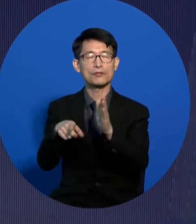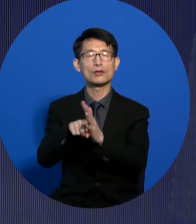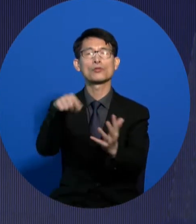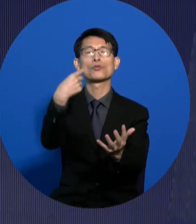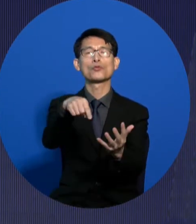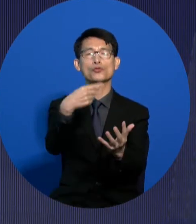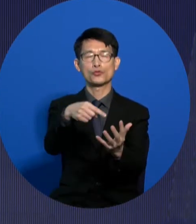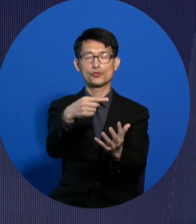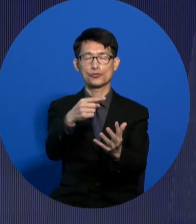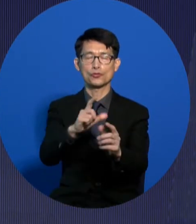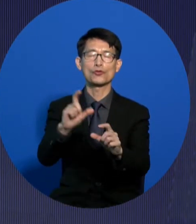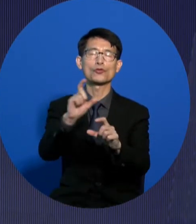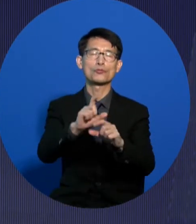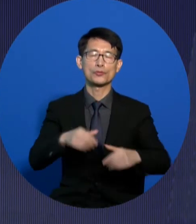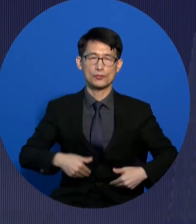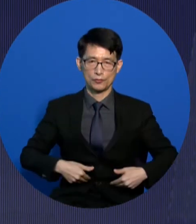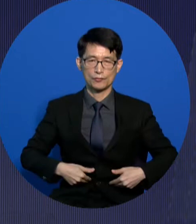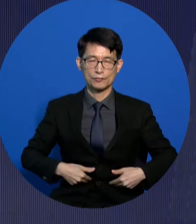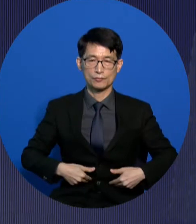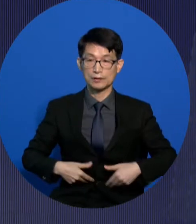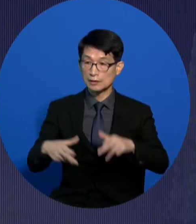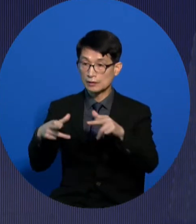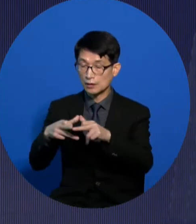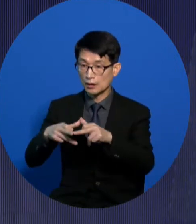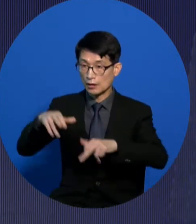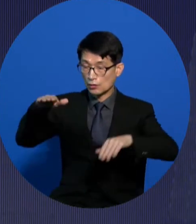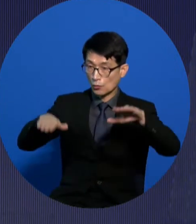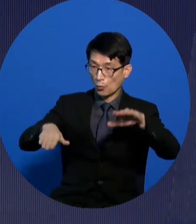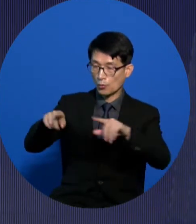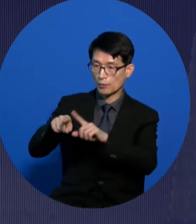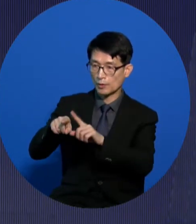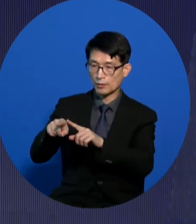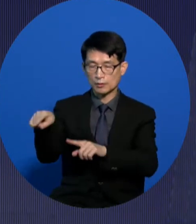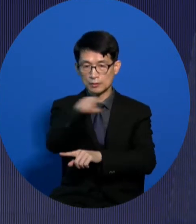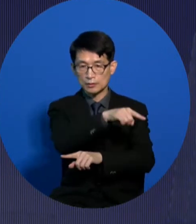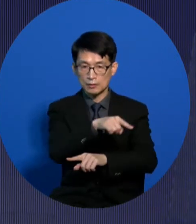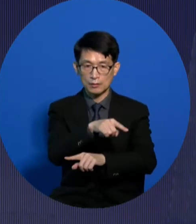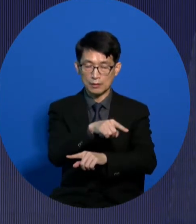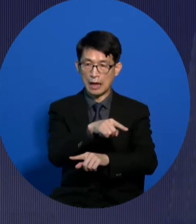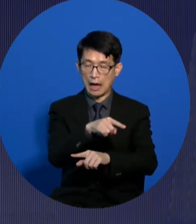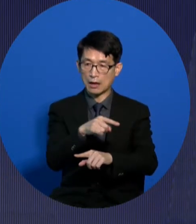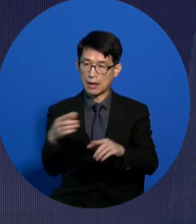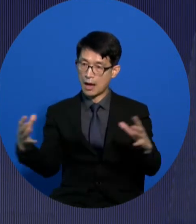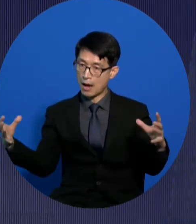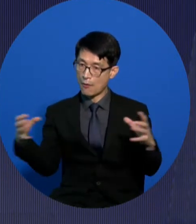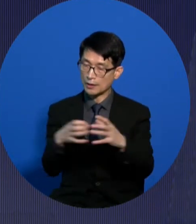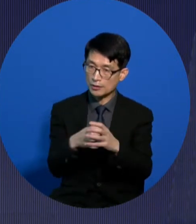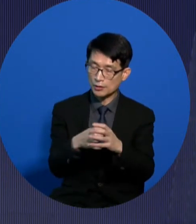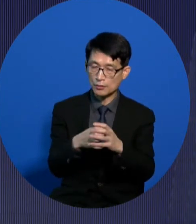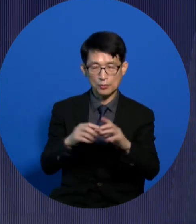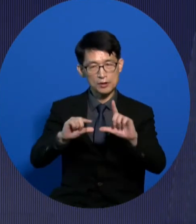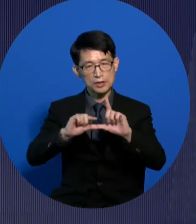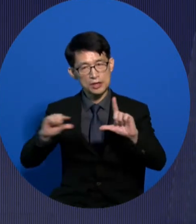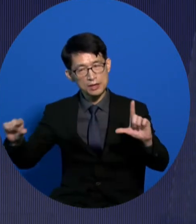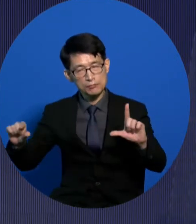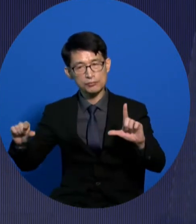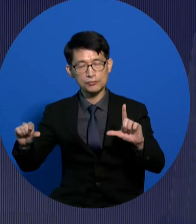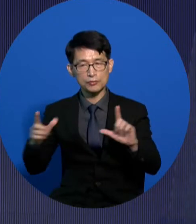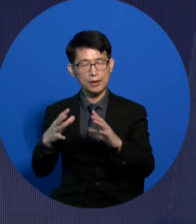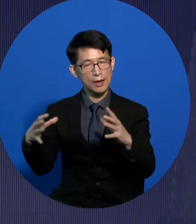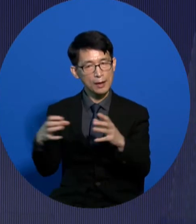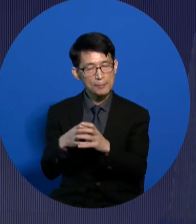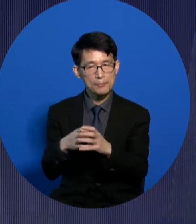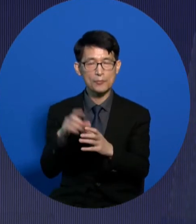통해 대상자들의 장애 정도에 따라 완전 통합을 위한 부분 통합 교육의 실천이 매우